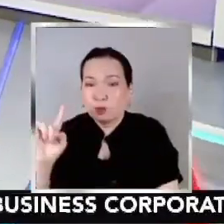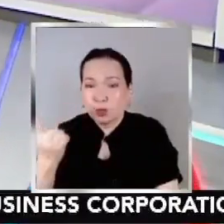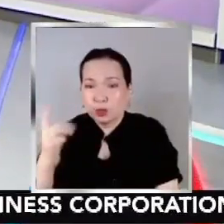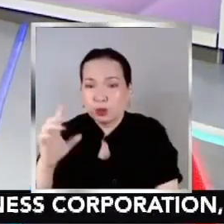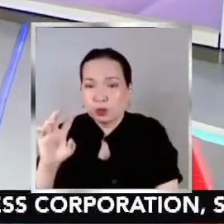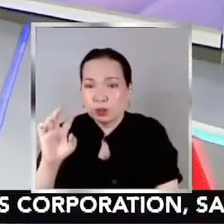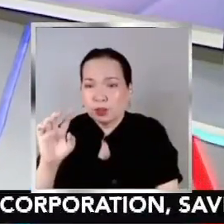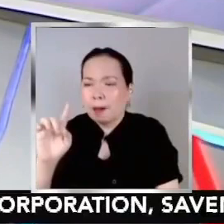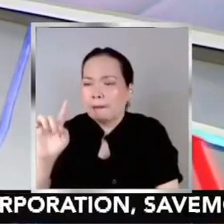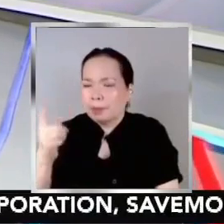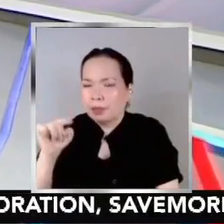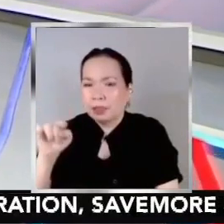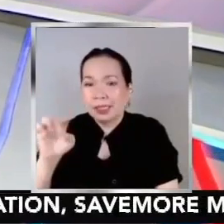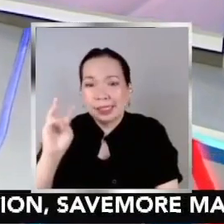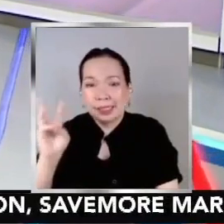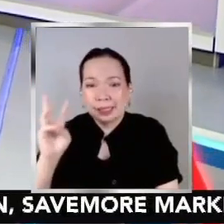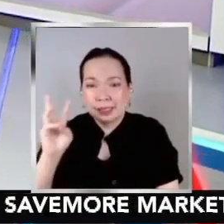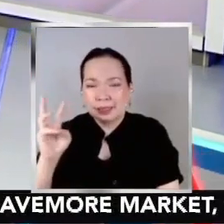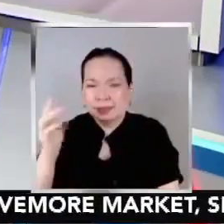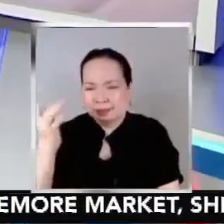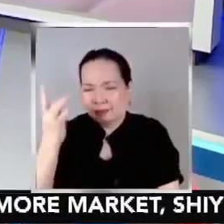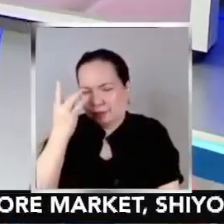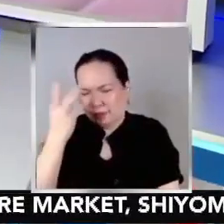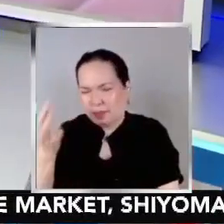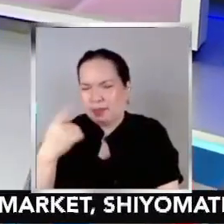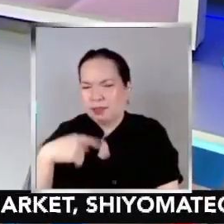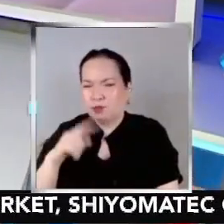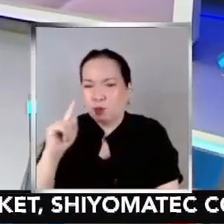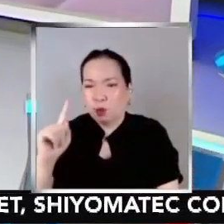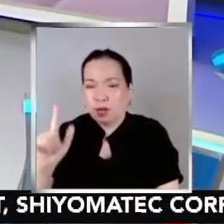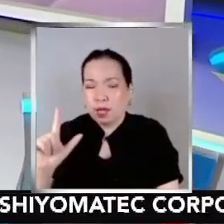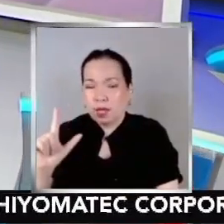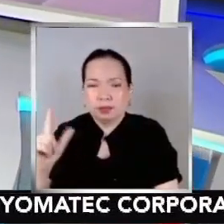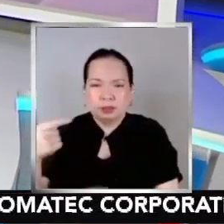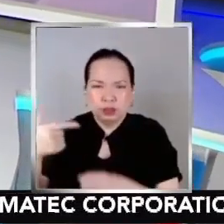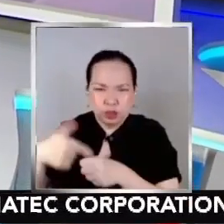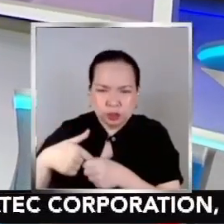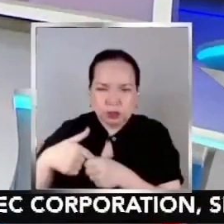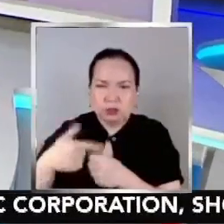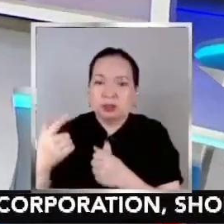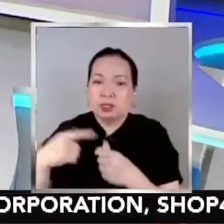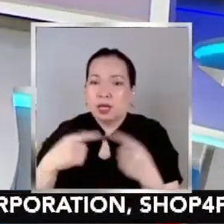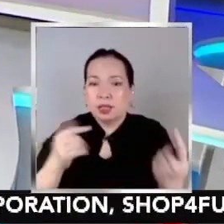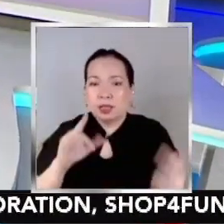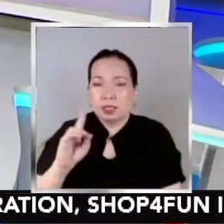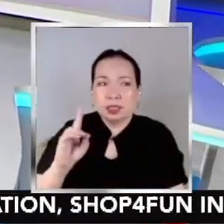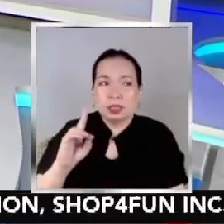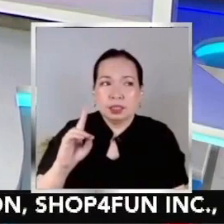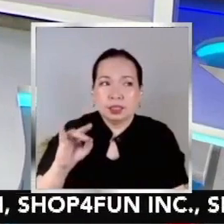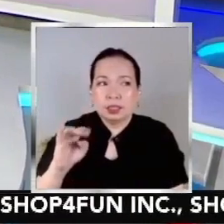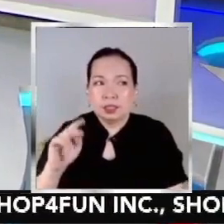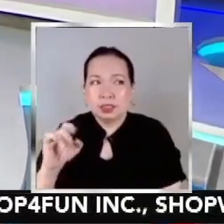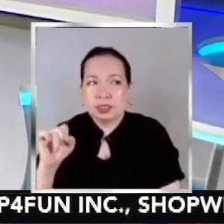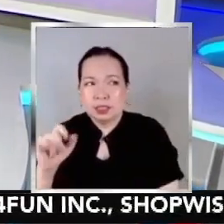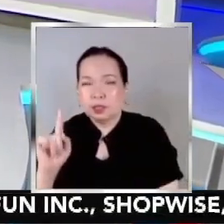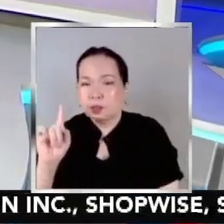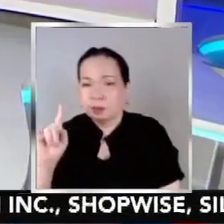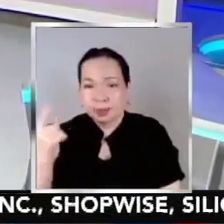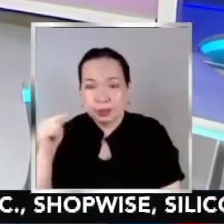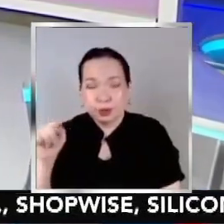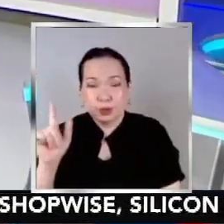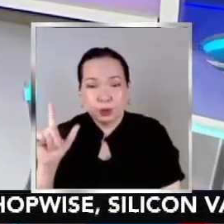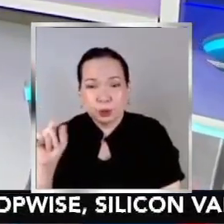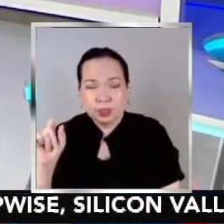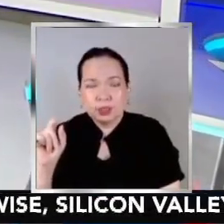sa kada litro ng gasolina at hanggang 60 centavos sa diesel ayon sa isang oil industry source. Hindi yan nalalayo sa projection ng